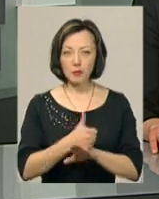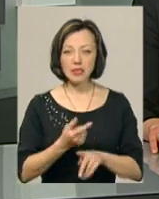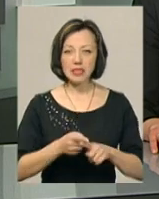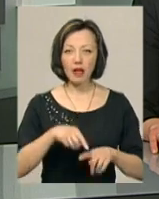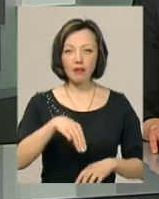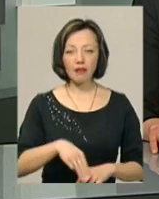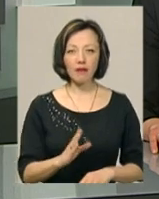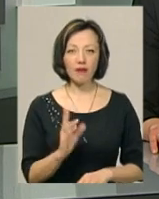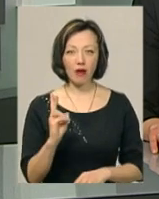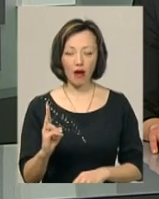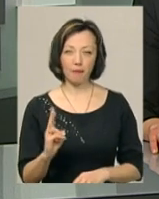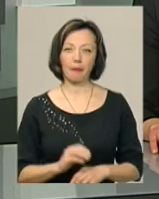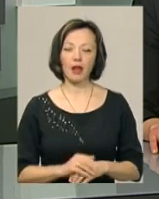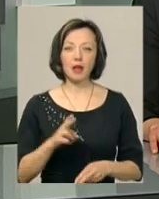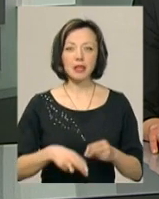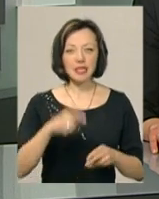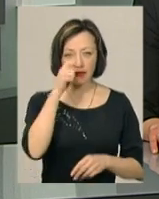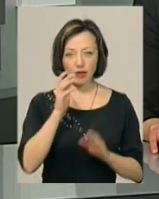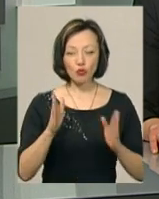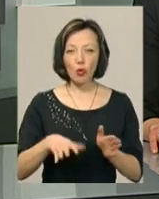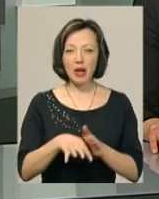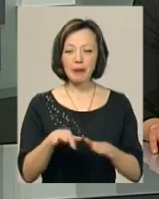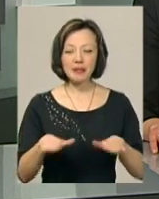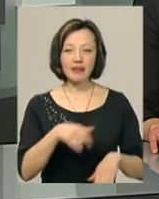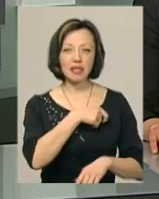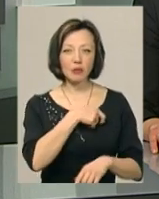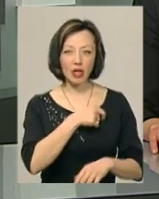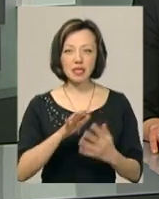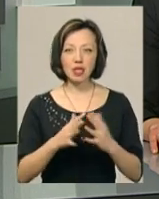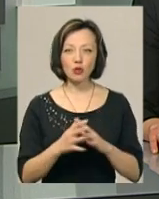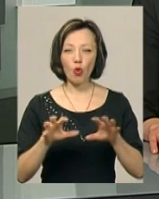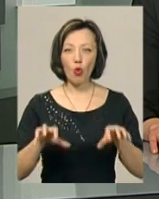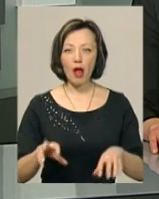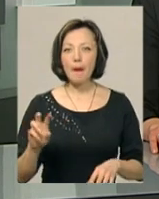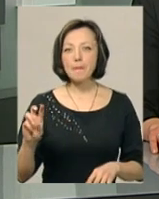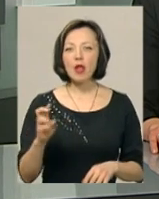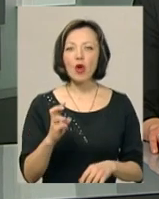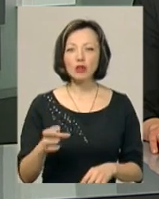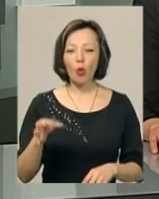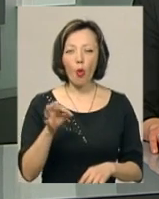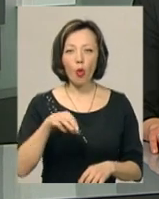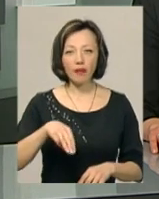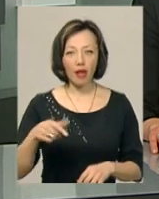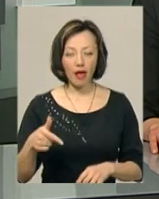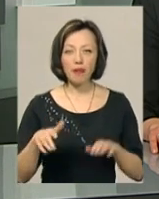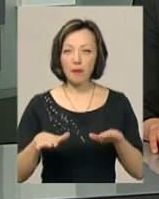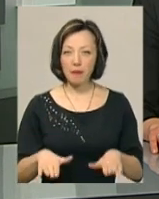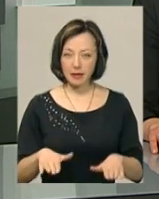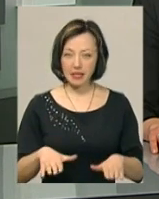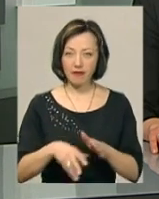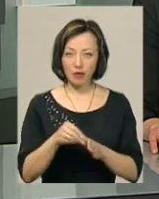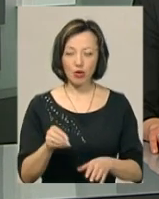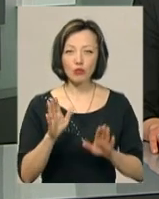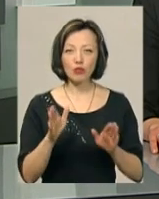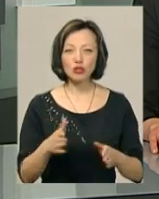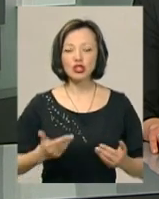ТВК. Нагадаю, наприкінці квітня обиратимуть місцевих депутатів та селищного голову Білогірської ОТГ. На перших місцевих виборах тут